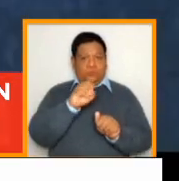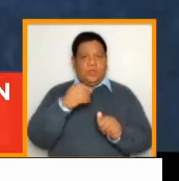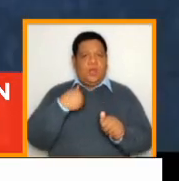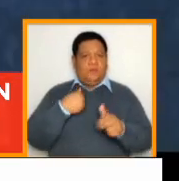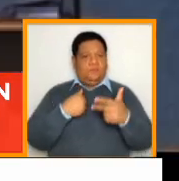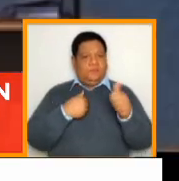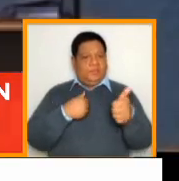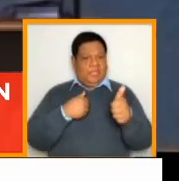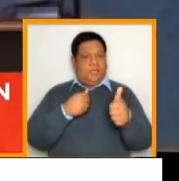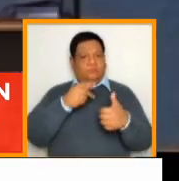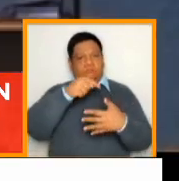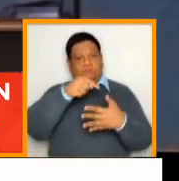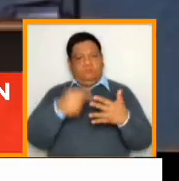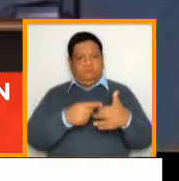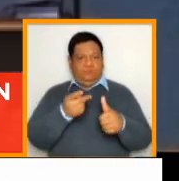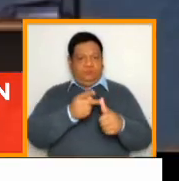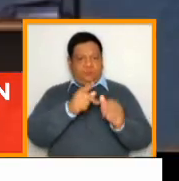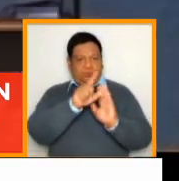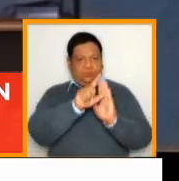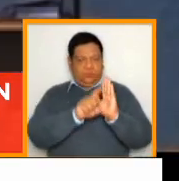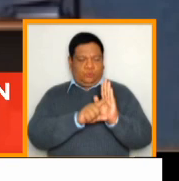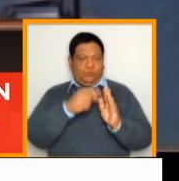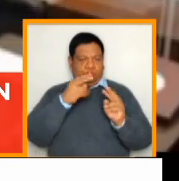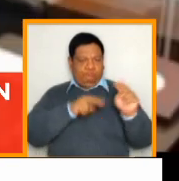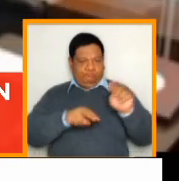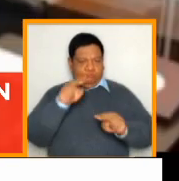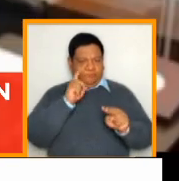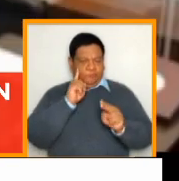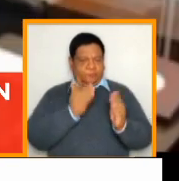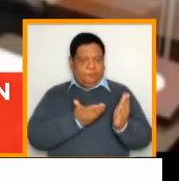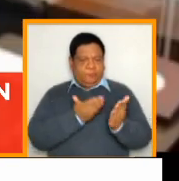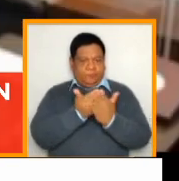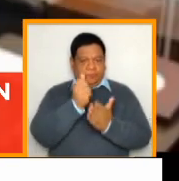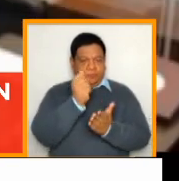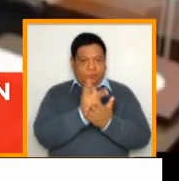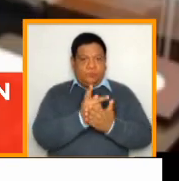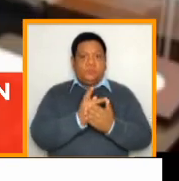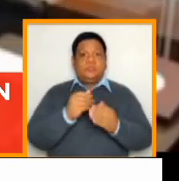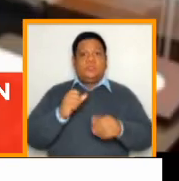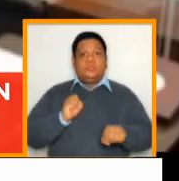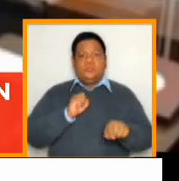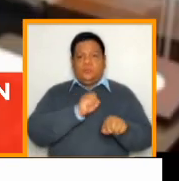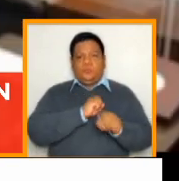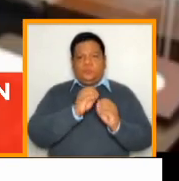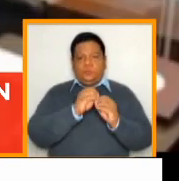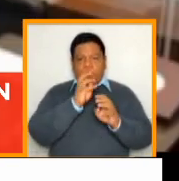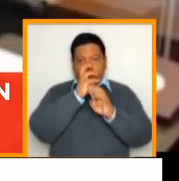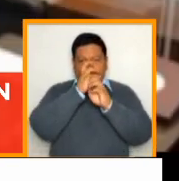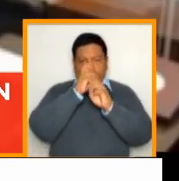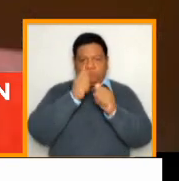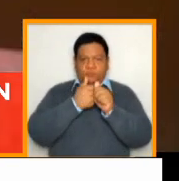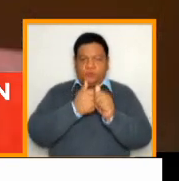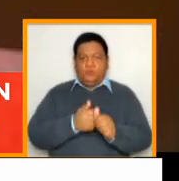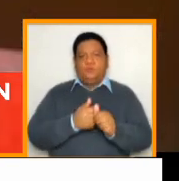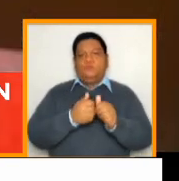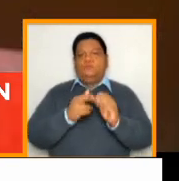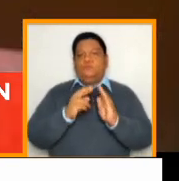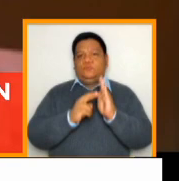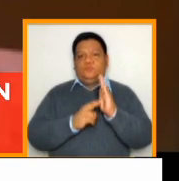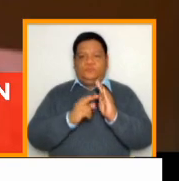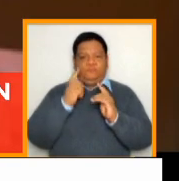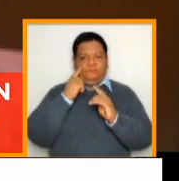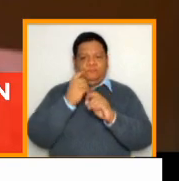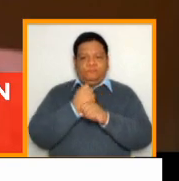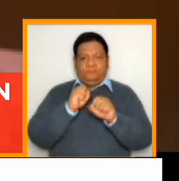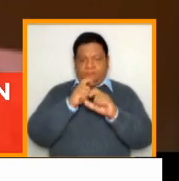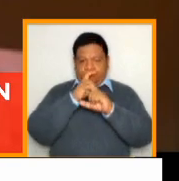para maipasa. Gaya nung nakaraang taon, magiging mahigpit sa loob ng Senado bilang pagsunod sa health protocols. Pagtapos ng morning session, pupunta